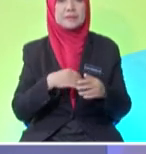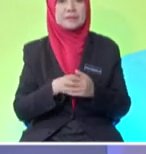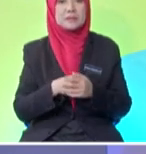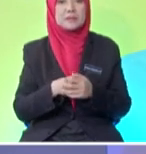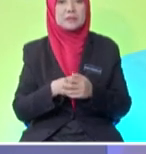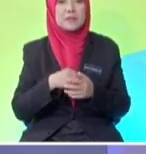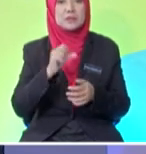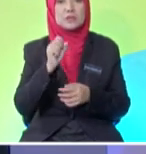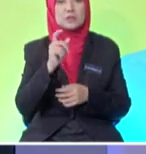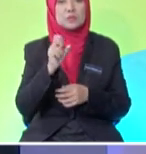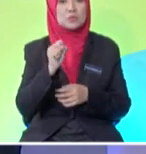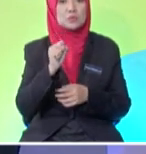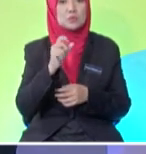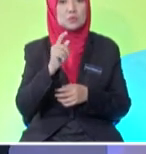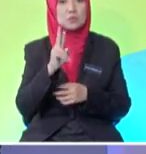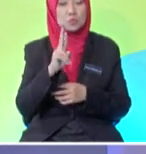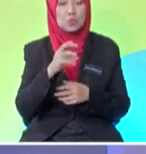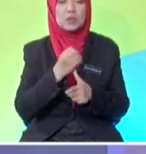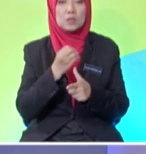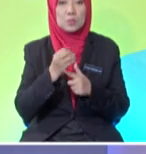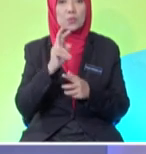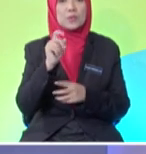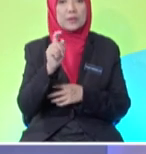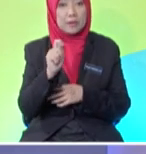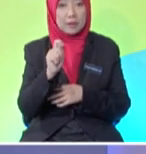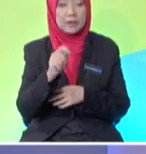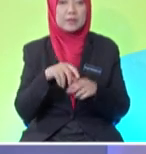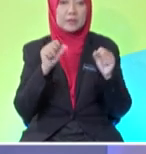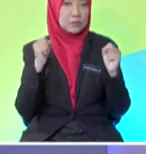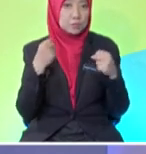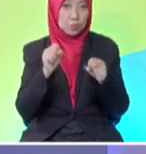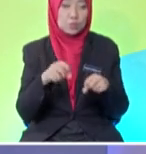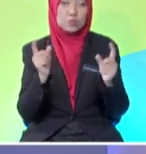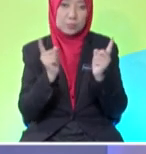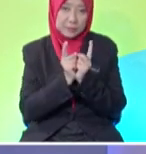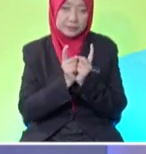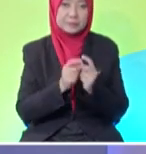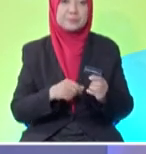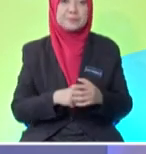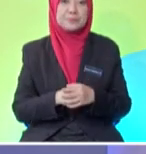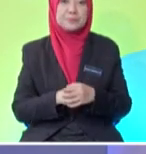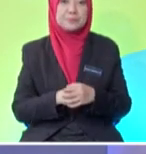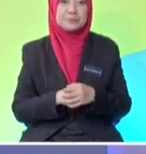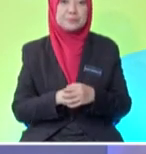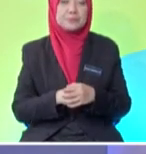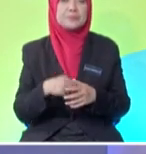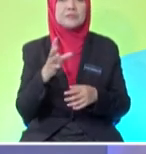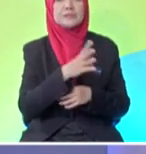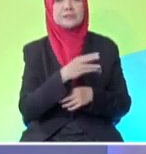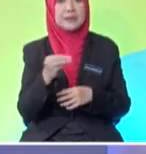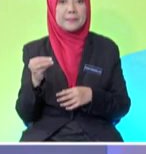night Oke biasalah kita boleh kita boleh lihat kita Boleh jumpa baik dan